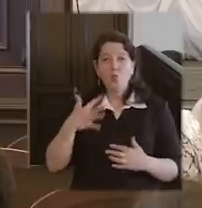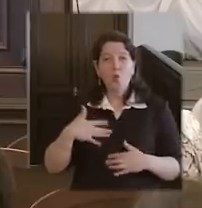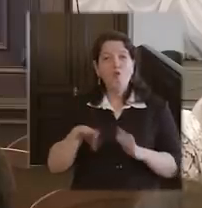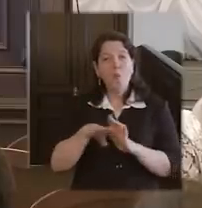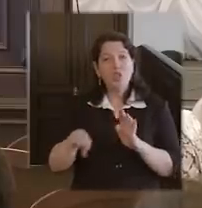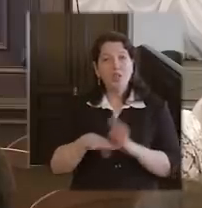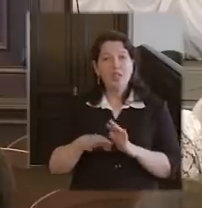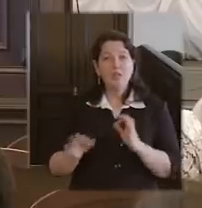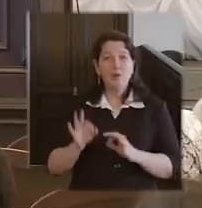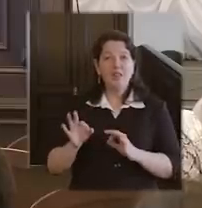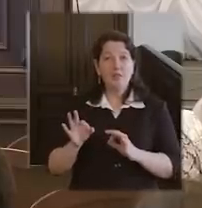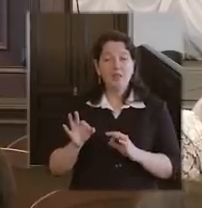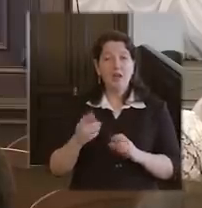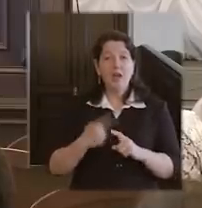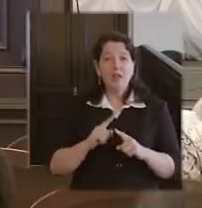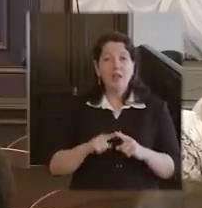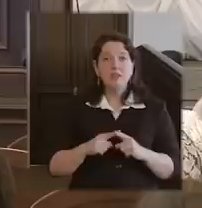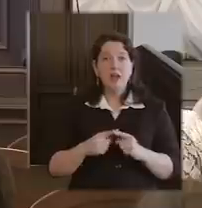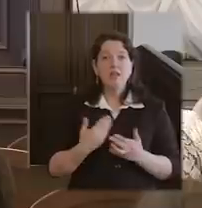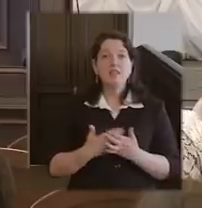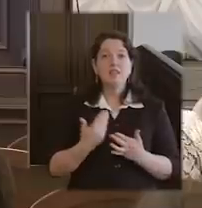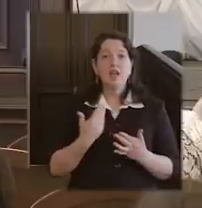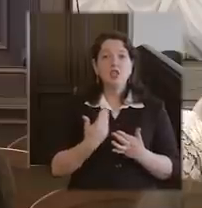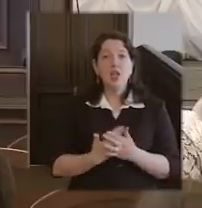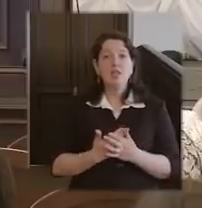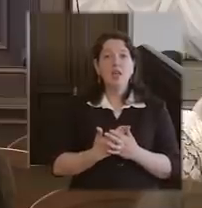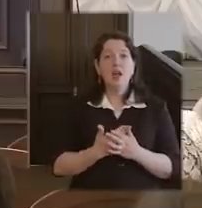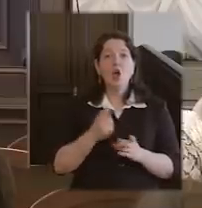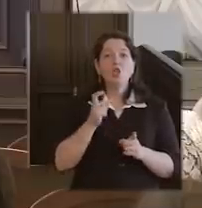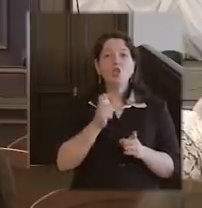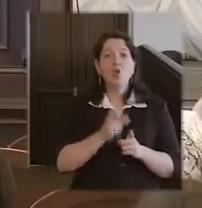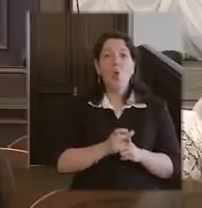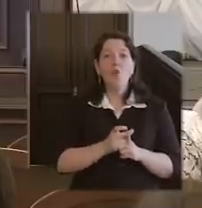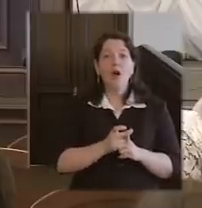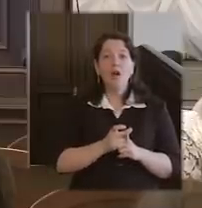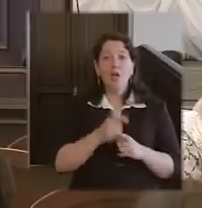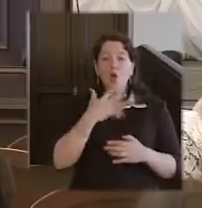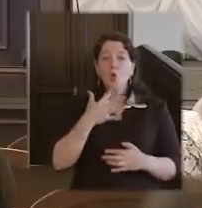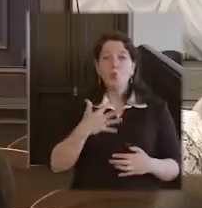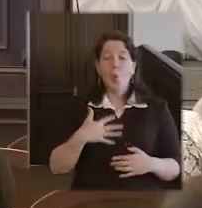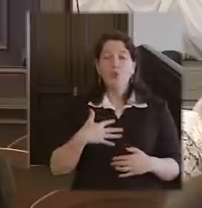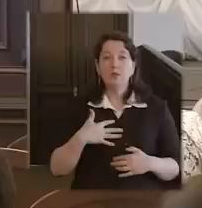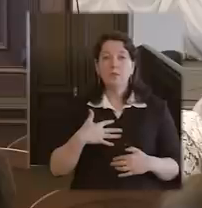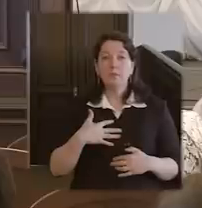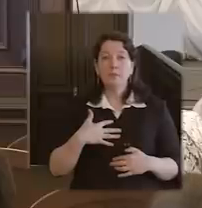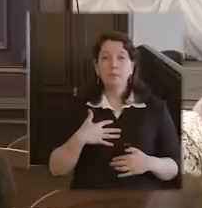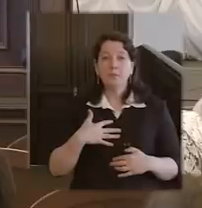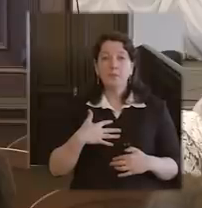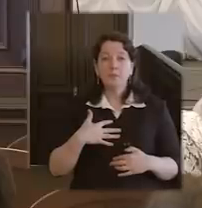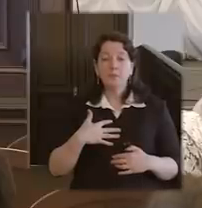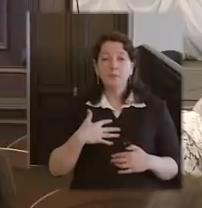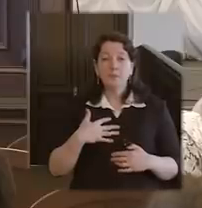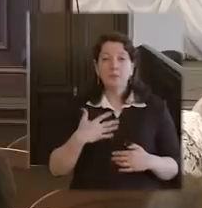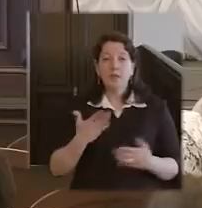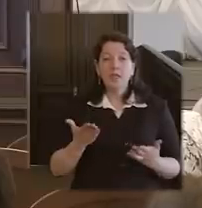этому первоначальному и высшему значению слова «любовь». То есть что значит? Желающий